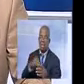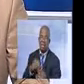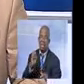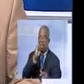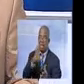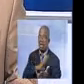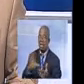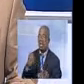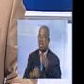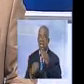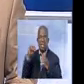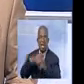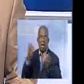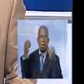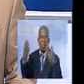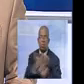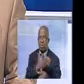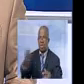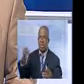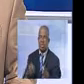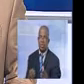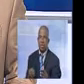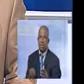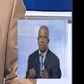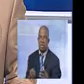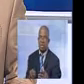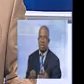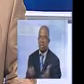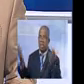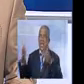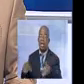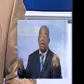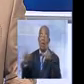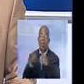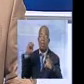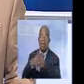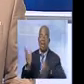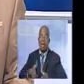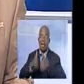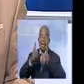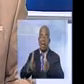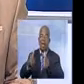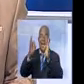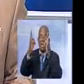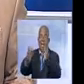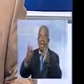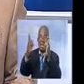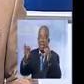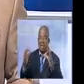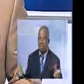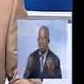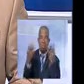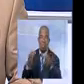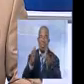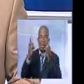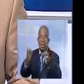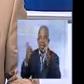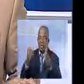cours transfrontaliers. Et tel est l'Abia, les fleuves Tanoué et Komwe, et dont les ressources sont partagées avec d'autres